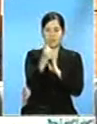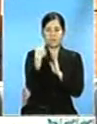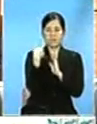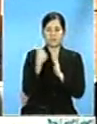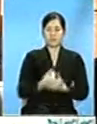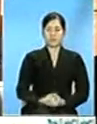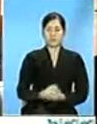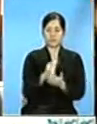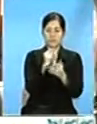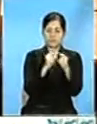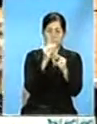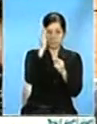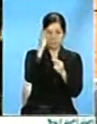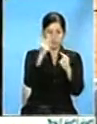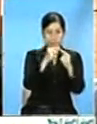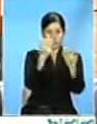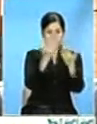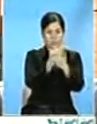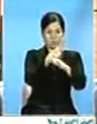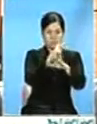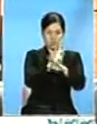ดว่างวดหน้าท่านจะเป็นประธานกรรมการตำรวจ